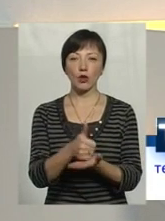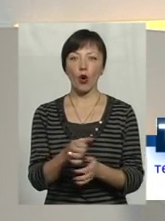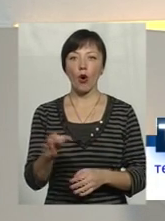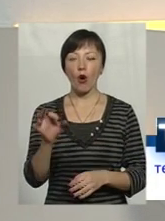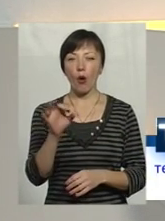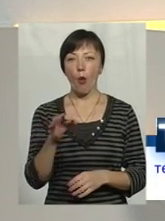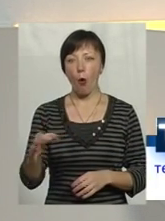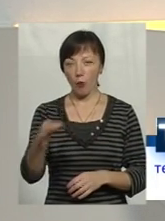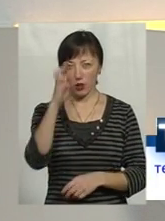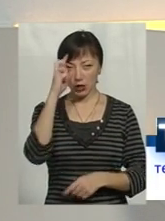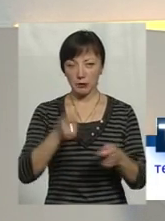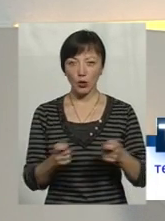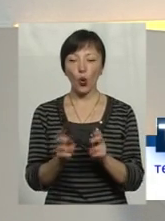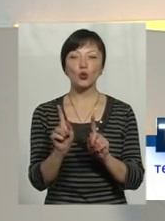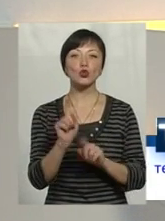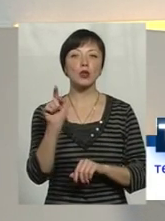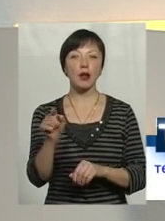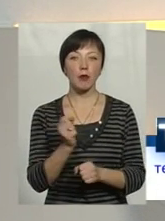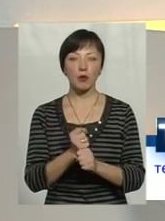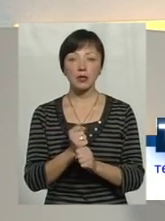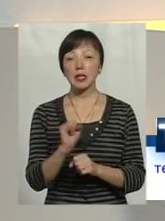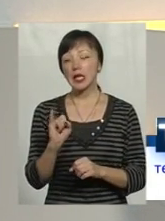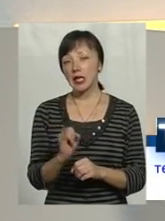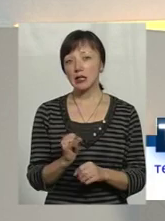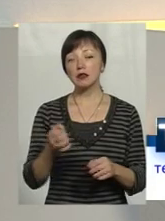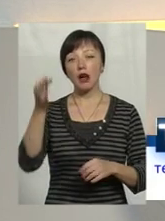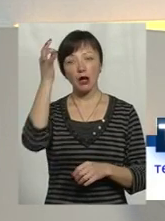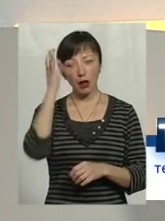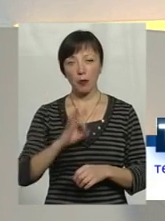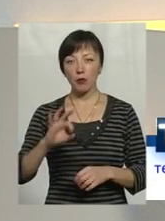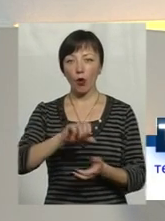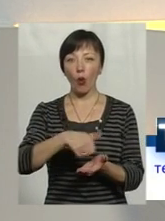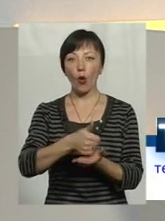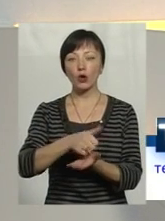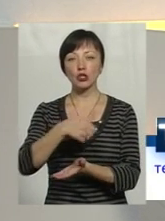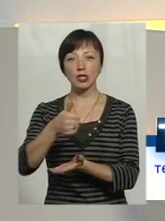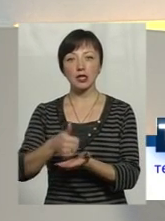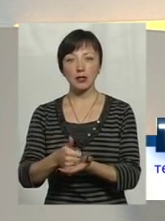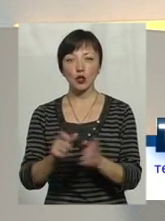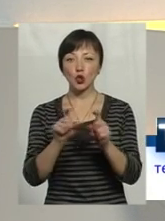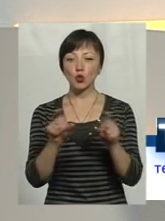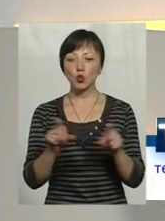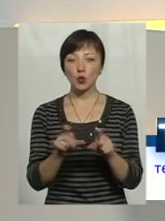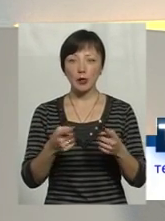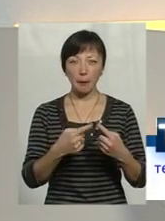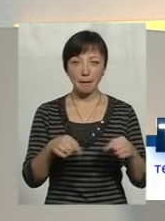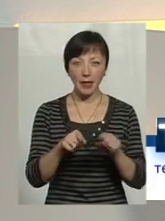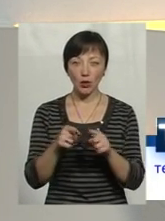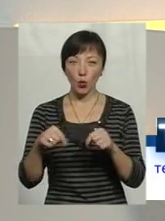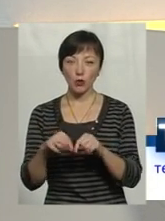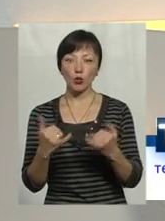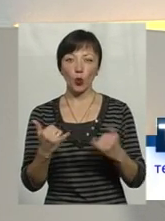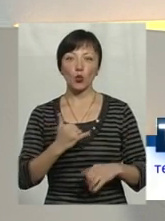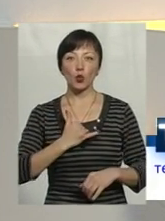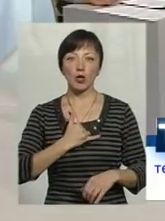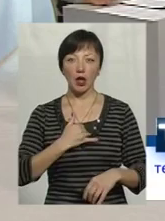що ми сьогодні поговоримо, що там коїться, і також згадаємо про очільників структурних підрозділів. Сьогодні у